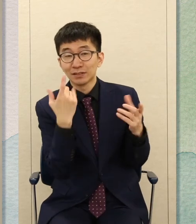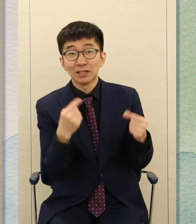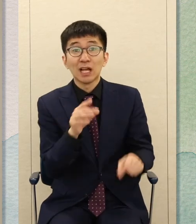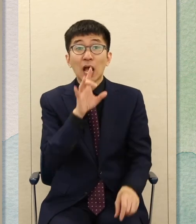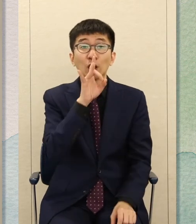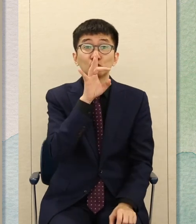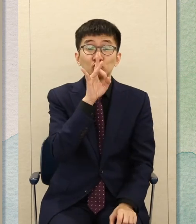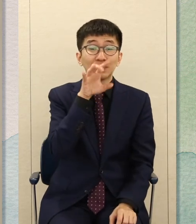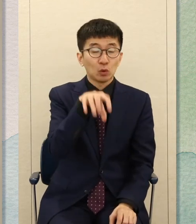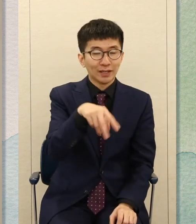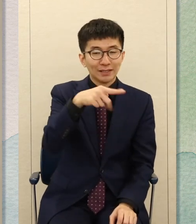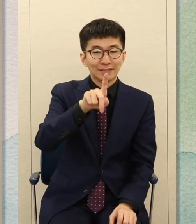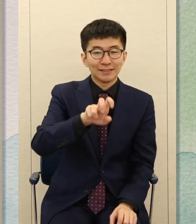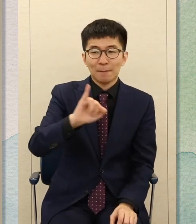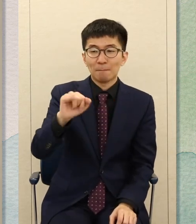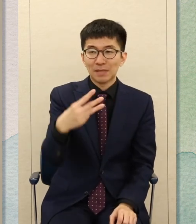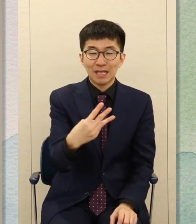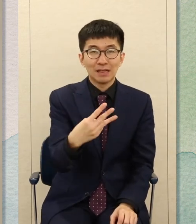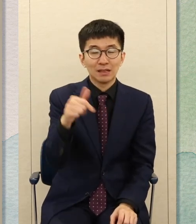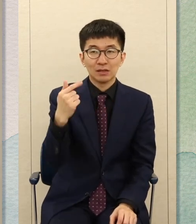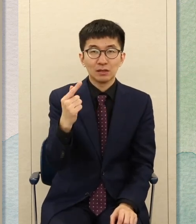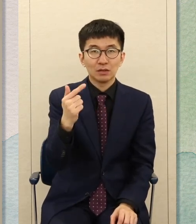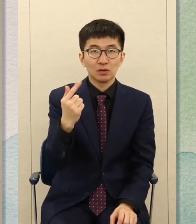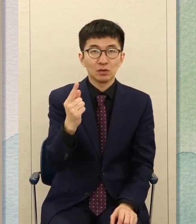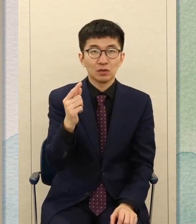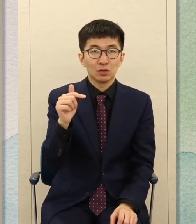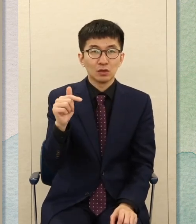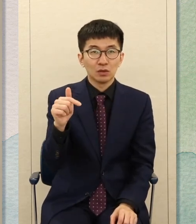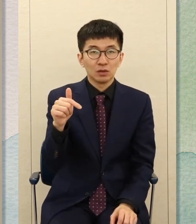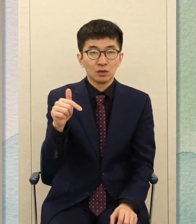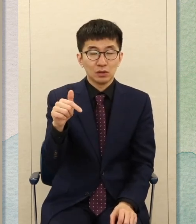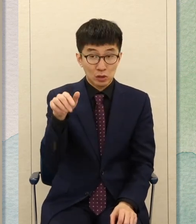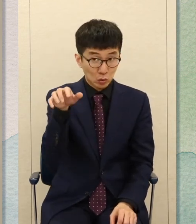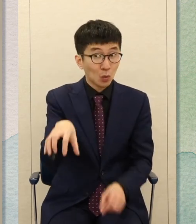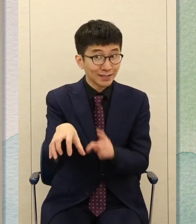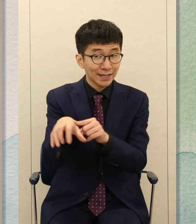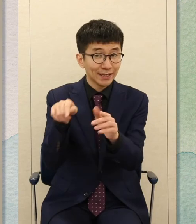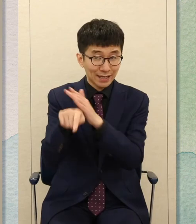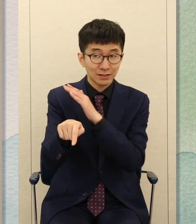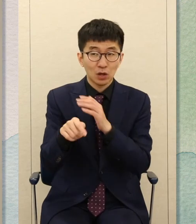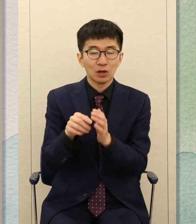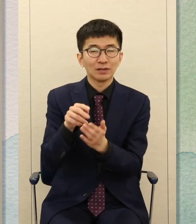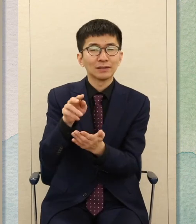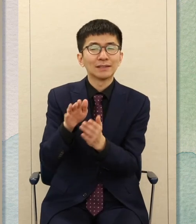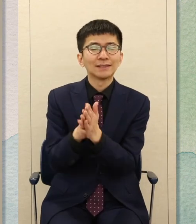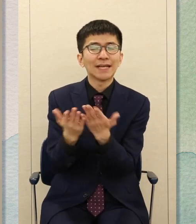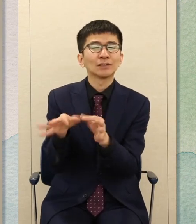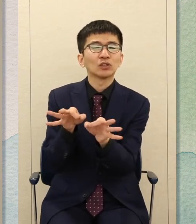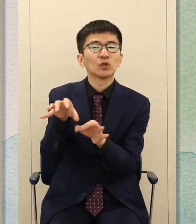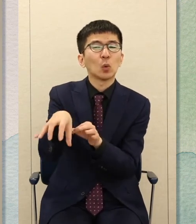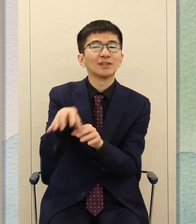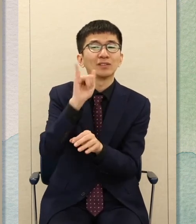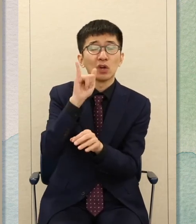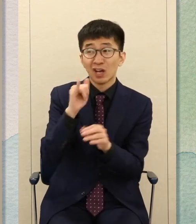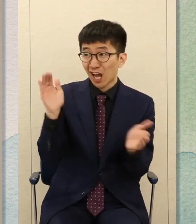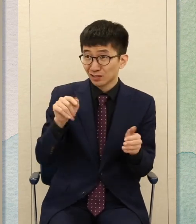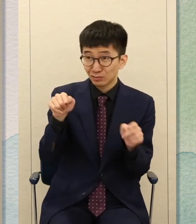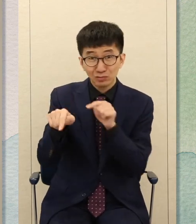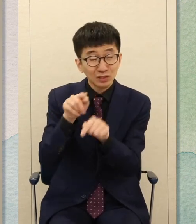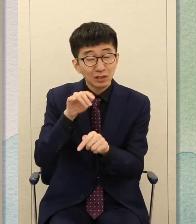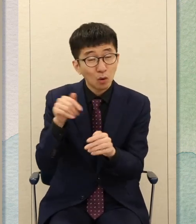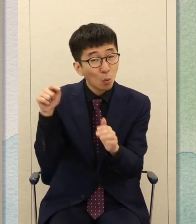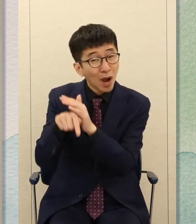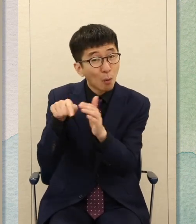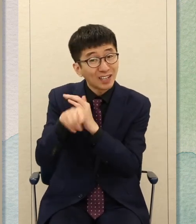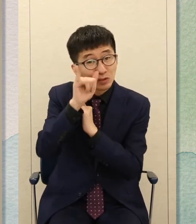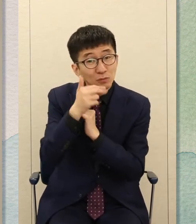있는 삼일문고라고 하는 독립서점이 있거든요. 그 사장님한테 이런 말씀을 드렸어요. 거기 학생들이 잘 안 오지 않냐 그랬더니